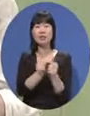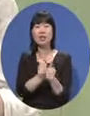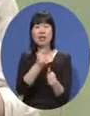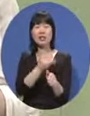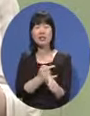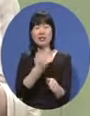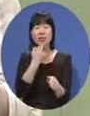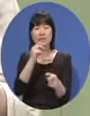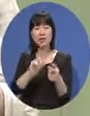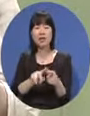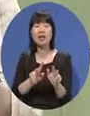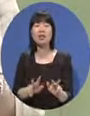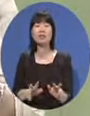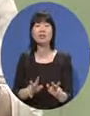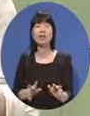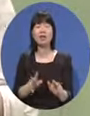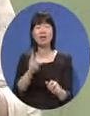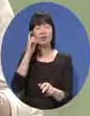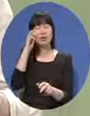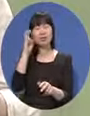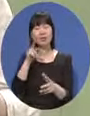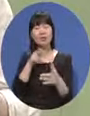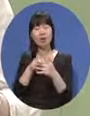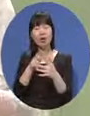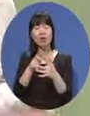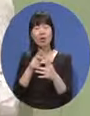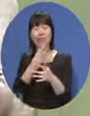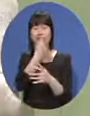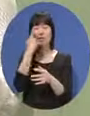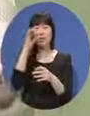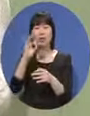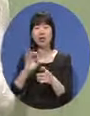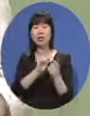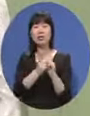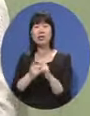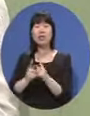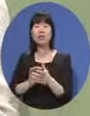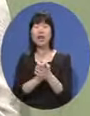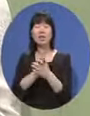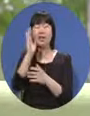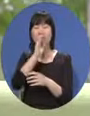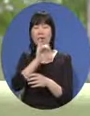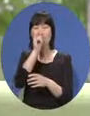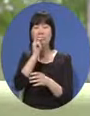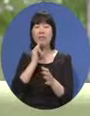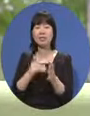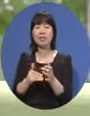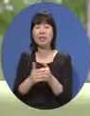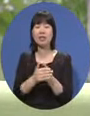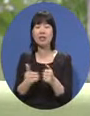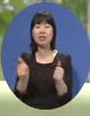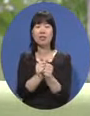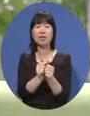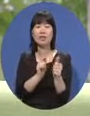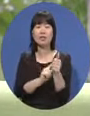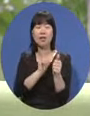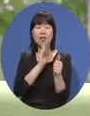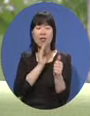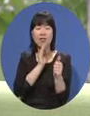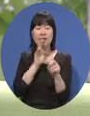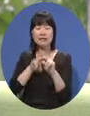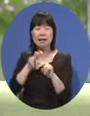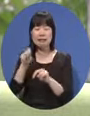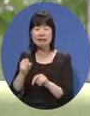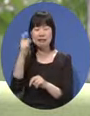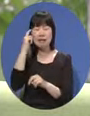했는지 안 했는지 이제는 추적하고 확인해요 4 일어서서 로파 사이가 나빠 지거든요 남자들은 작당